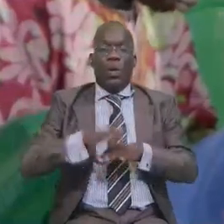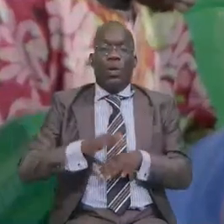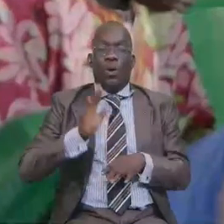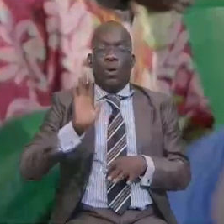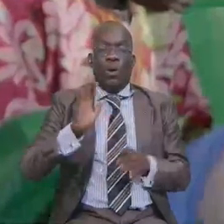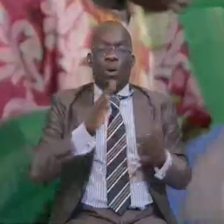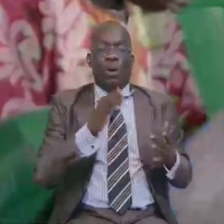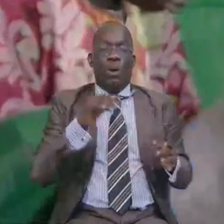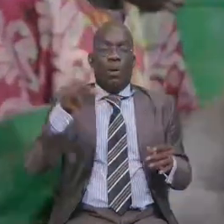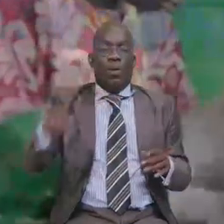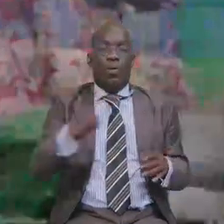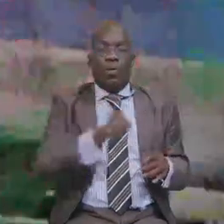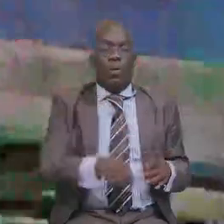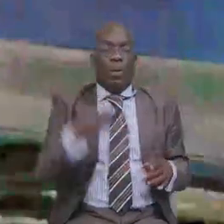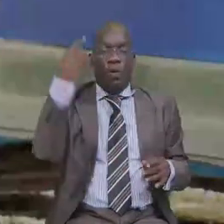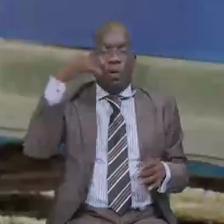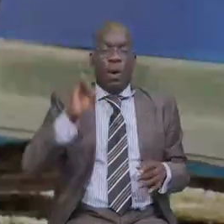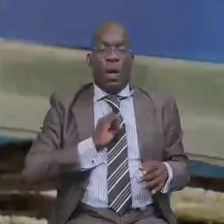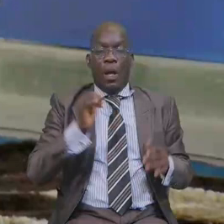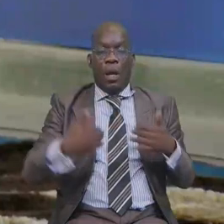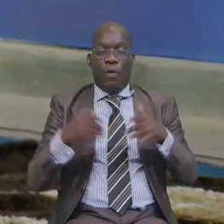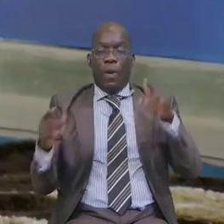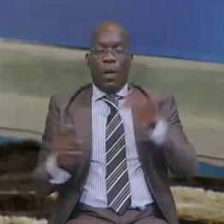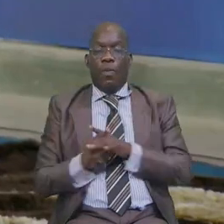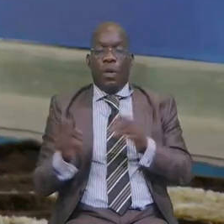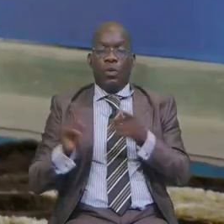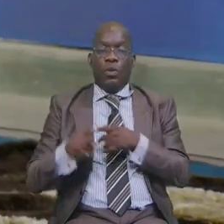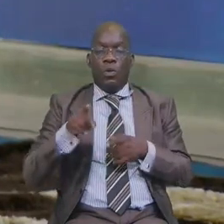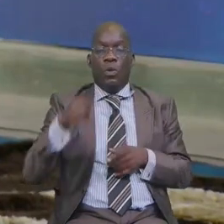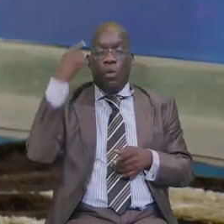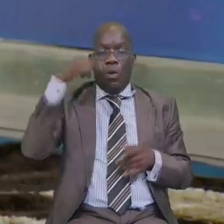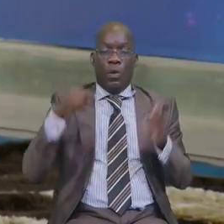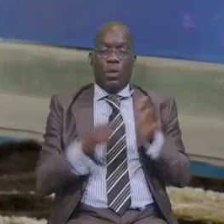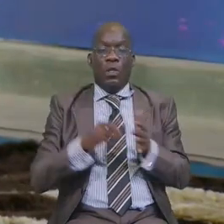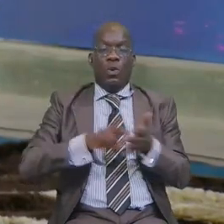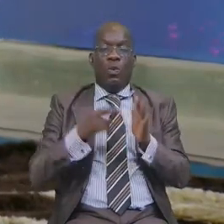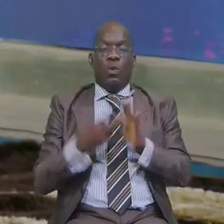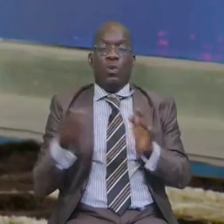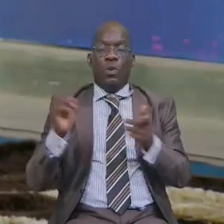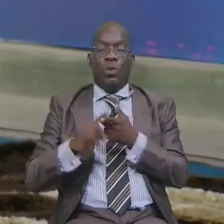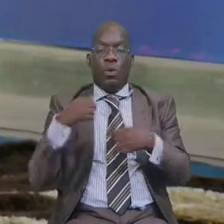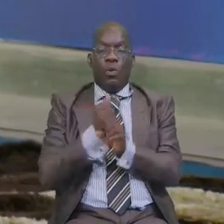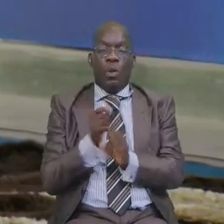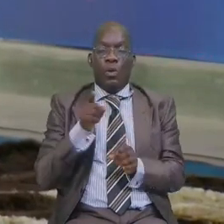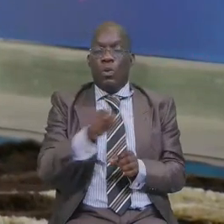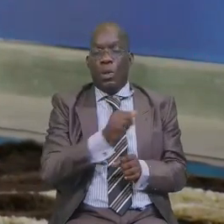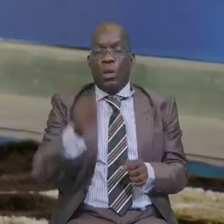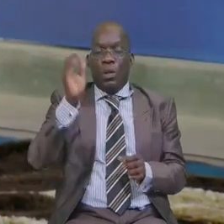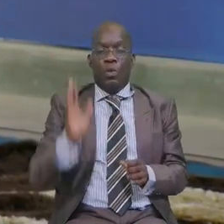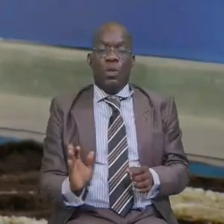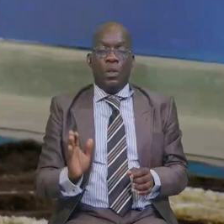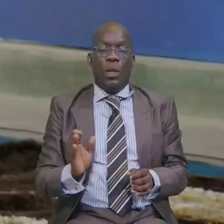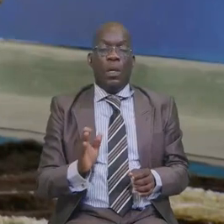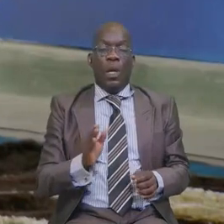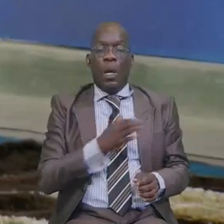apparu pour t'établir ministre, pour t'établir ministre et témoin des choses que tu